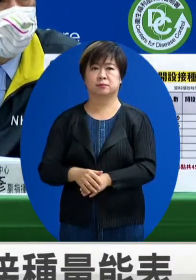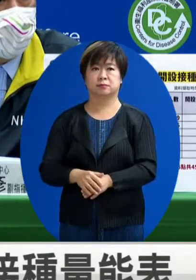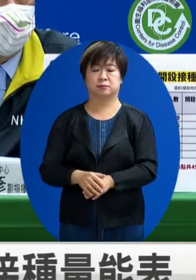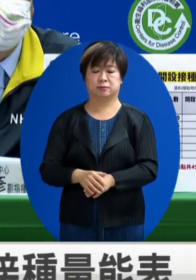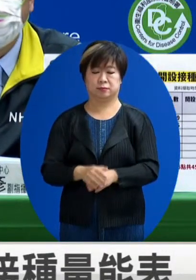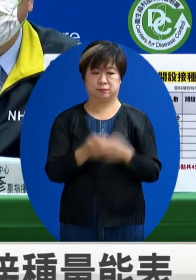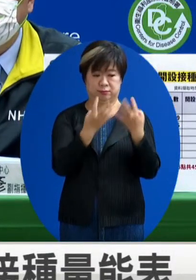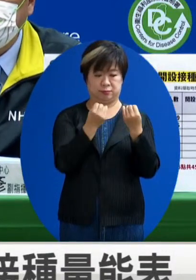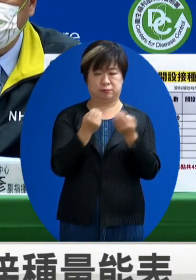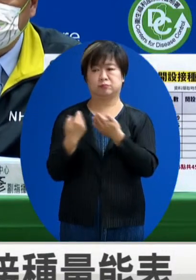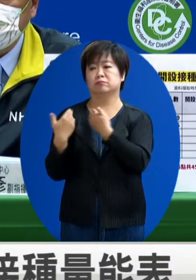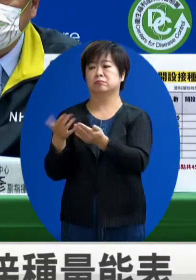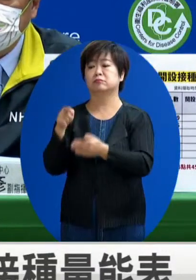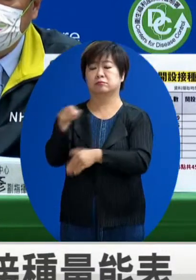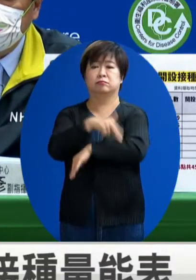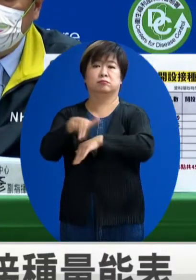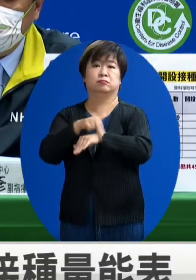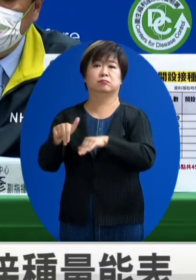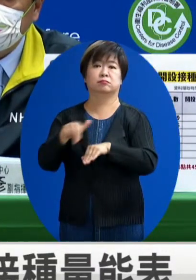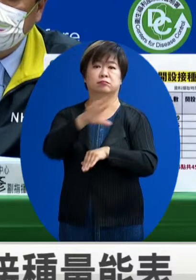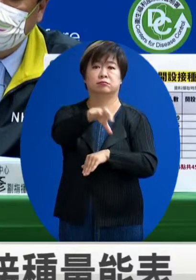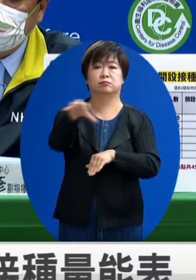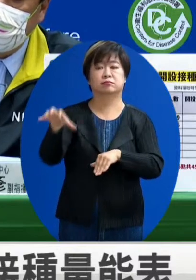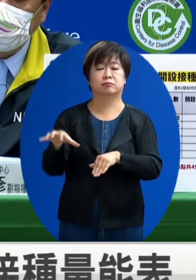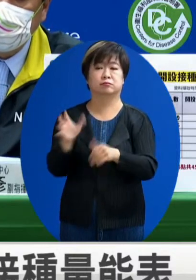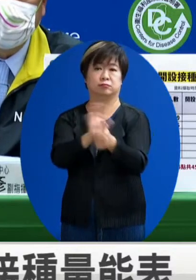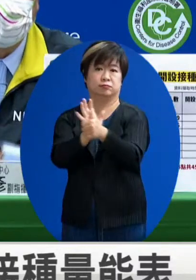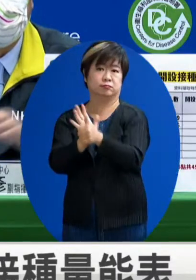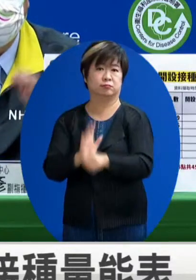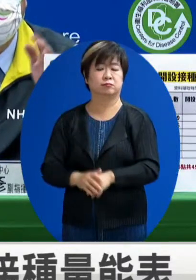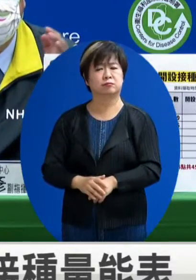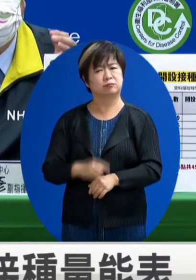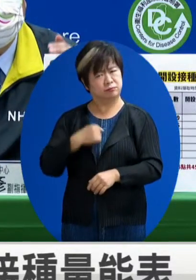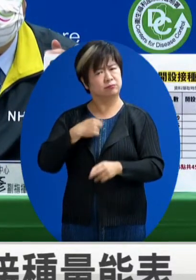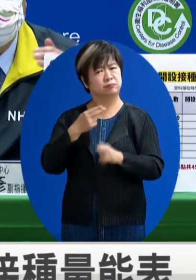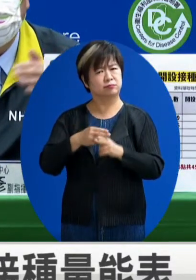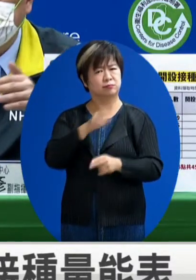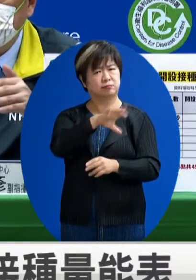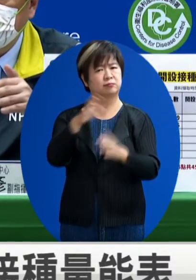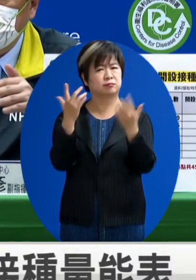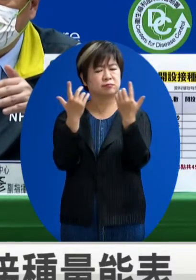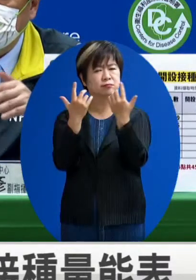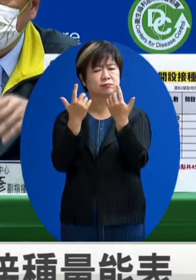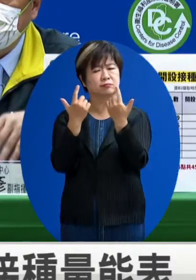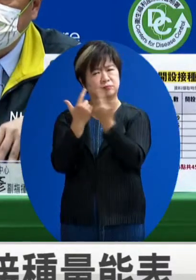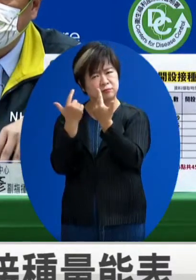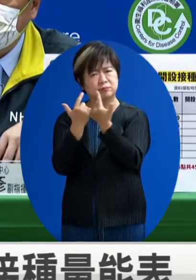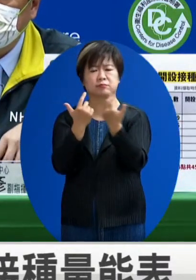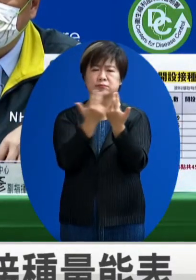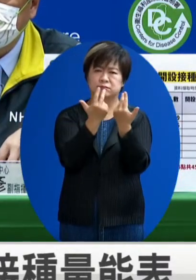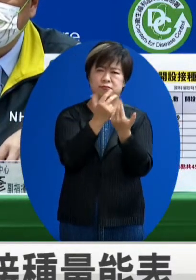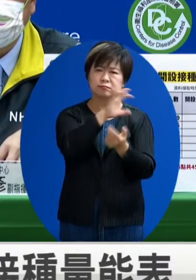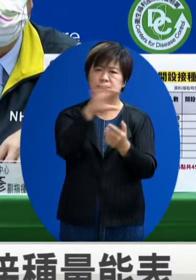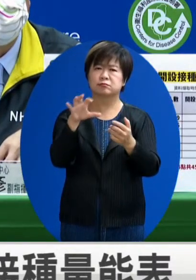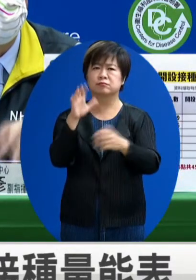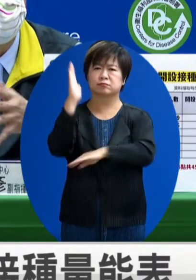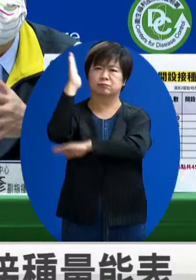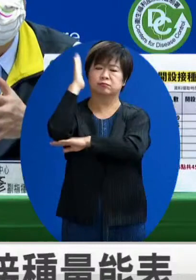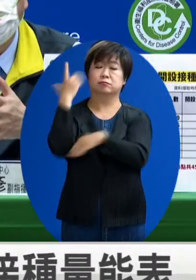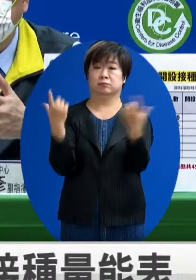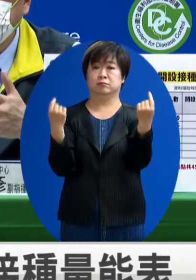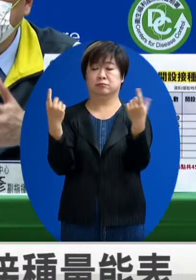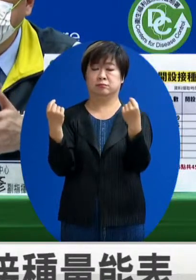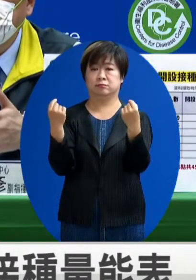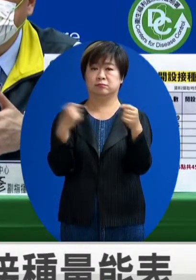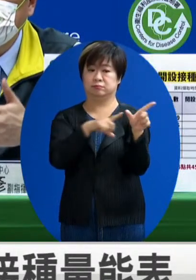去做安排。所以我相信我们相信地方政府应该以现有的这个我们现在跑出来的符合资格数，